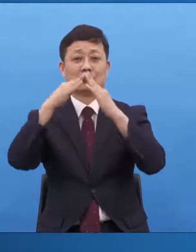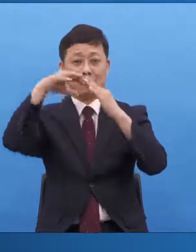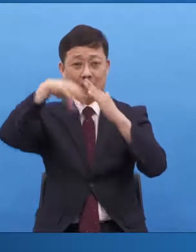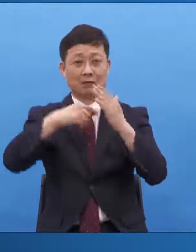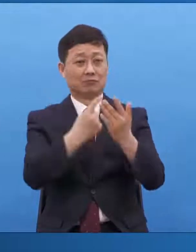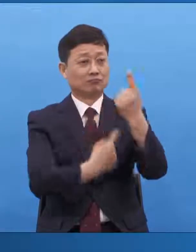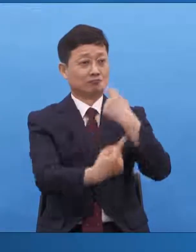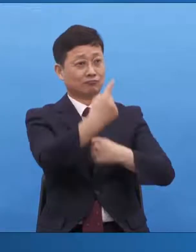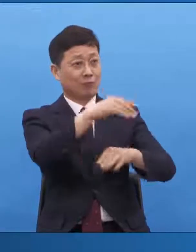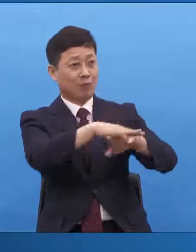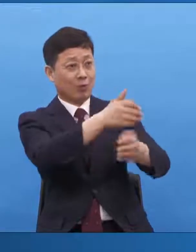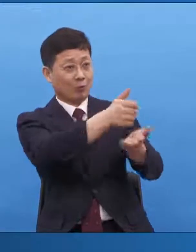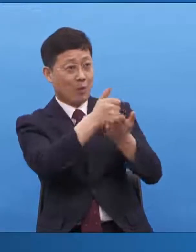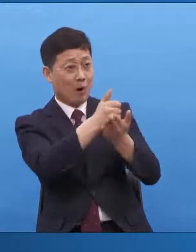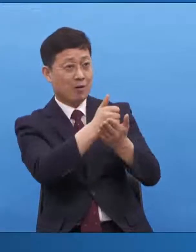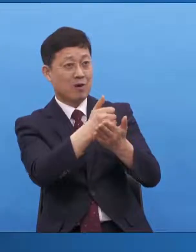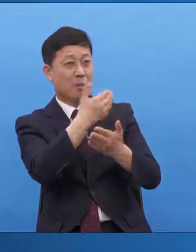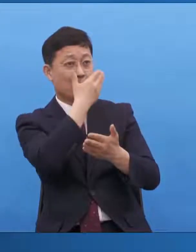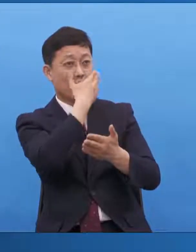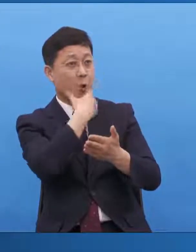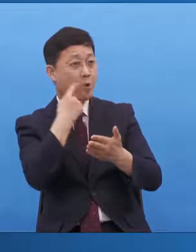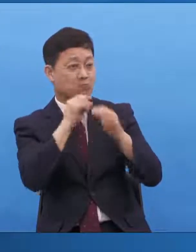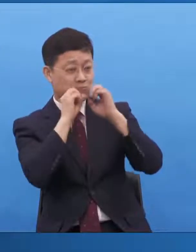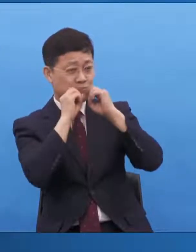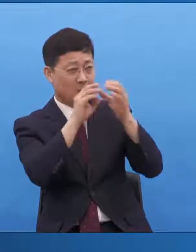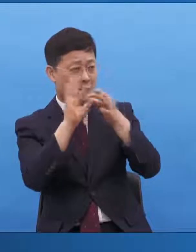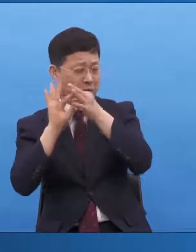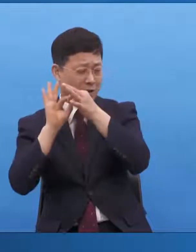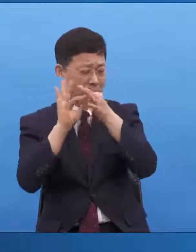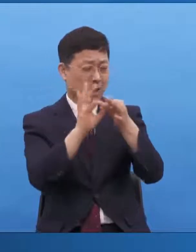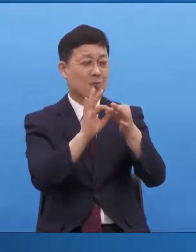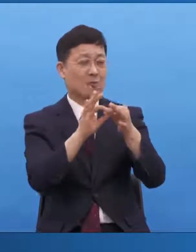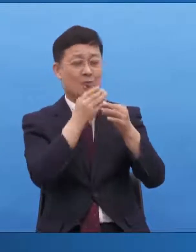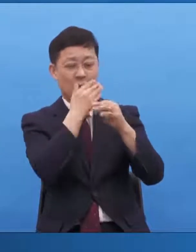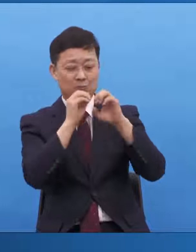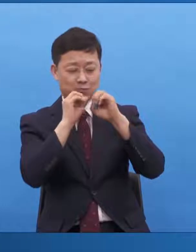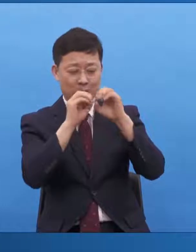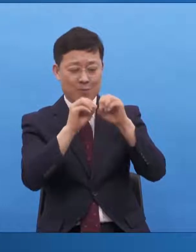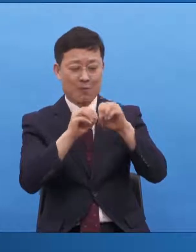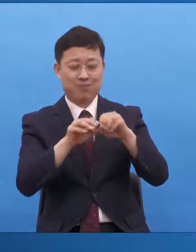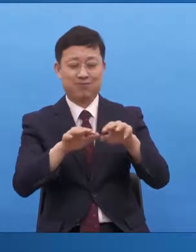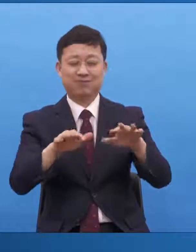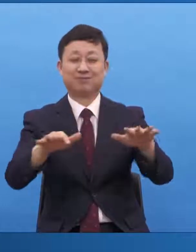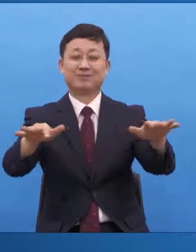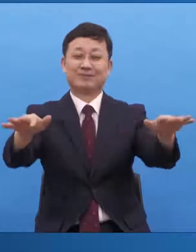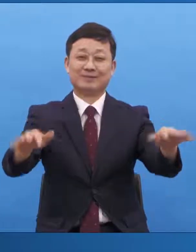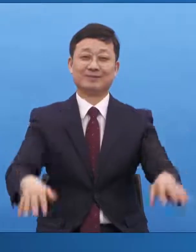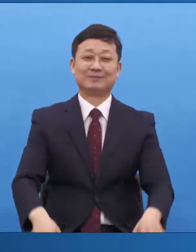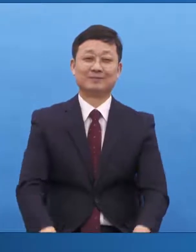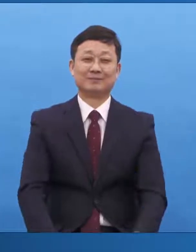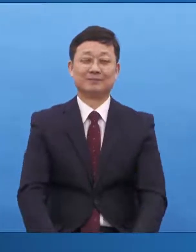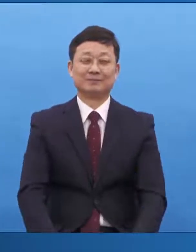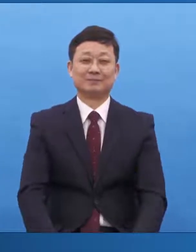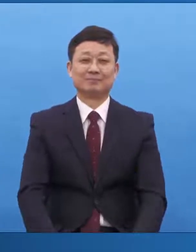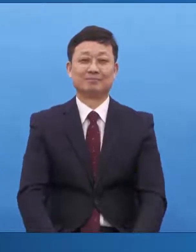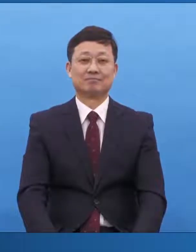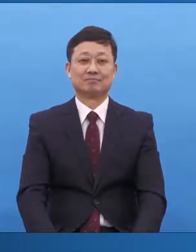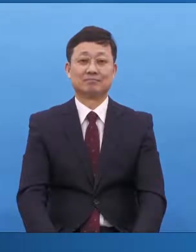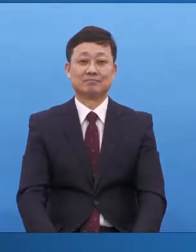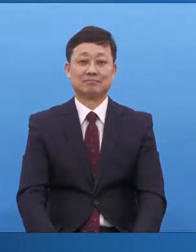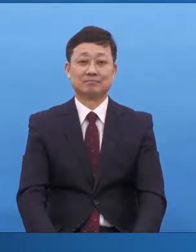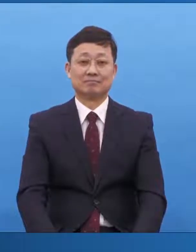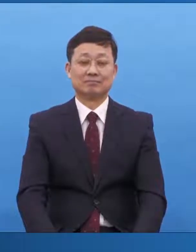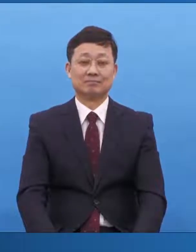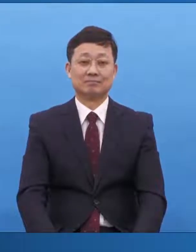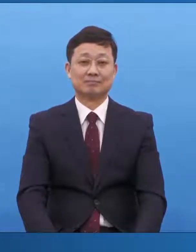for 2 years. 그때 말씀이 그치지 않고 계속 번져나. At that time the word was not cut off but it continued to spread. 그렇죠.